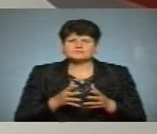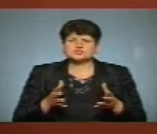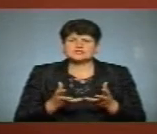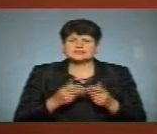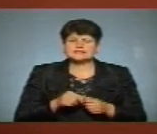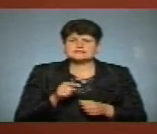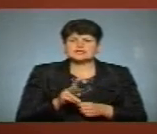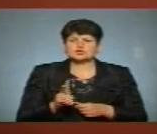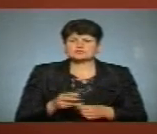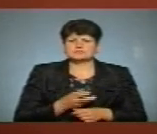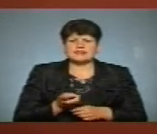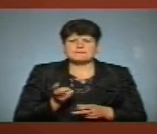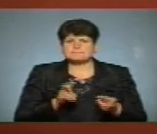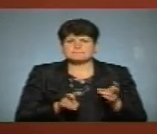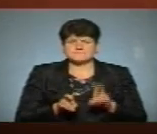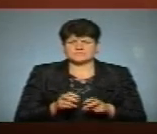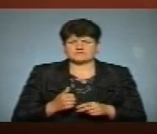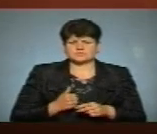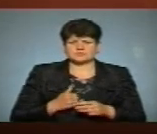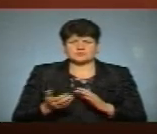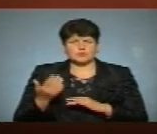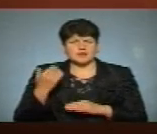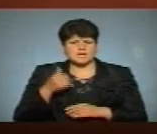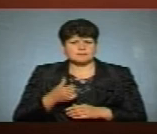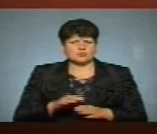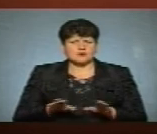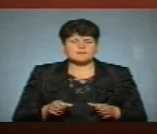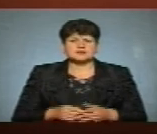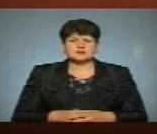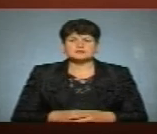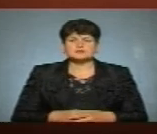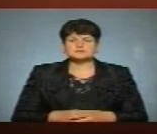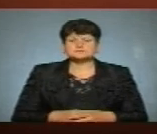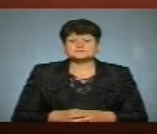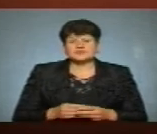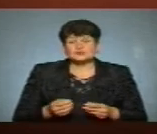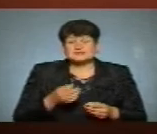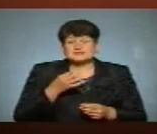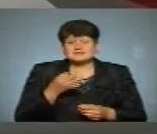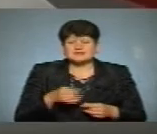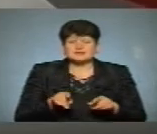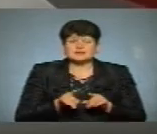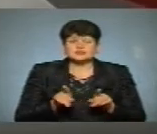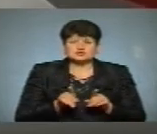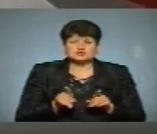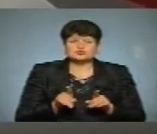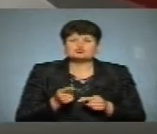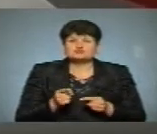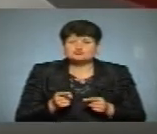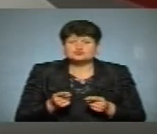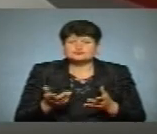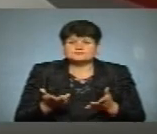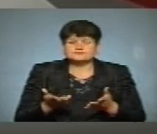тих, хто не з'явився до військомату порівняно з іншими попередніми роками? Ну, сказати так, що, наприклад, щоб аж чому?